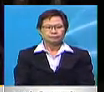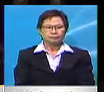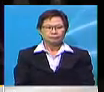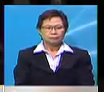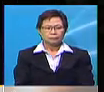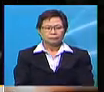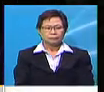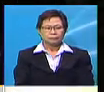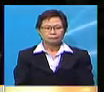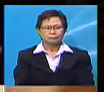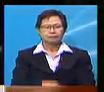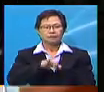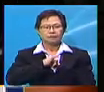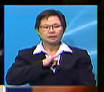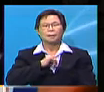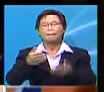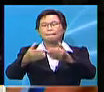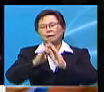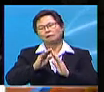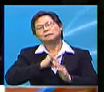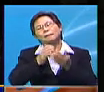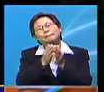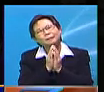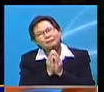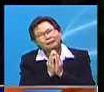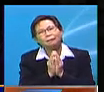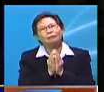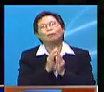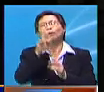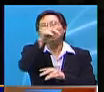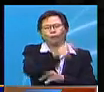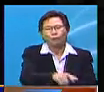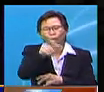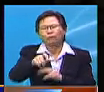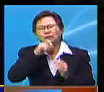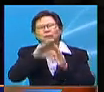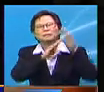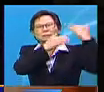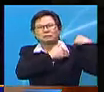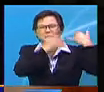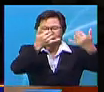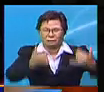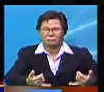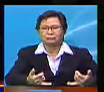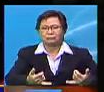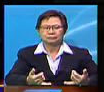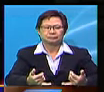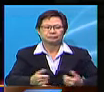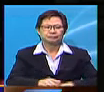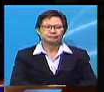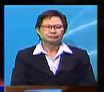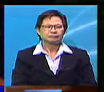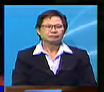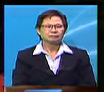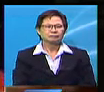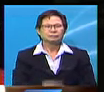itu jadi saya minta pihak-pihak yang tidak bertanggungjawablah makna benda-benda sekarang ni